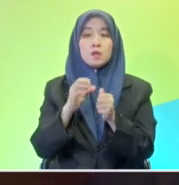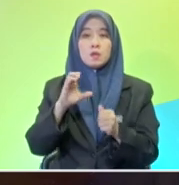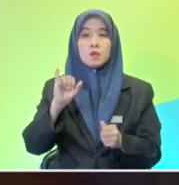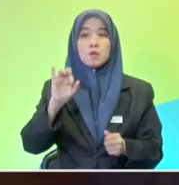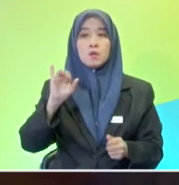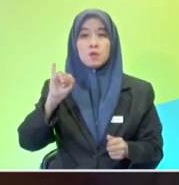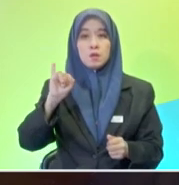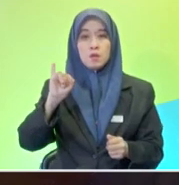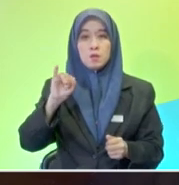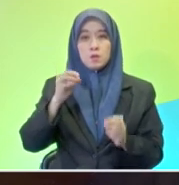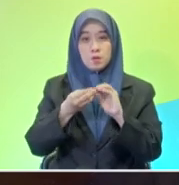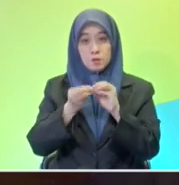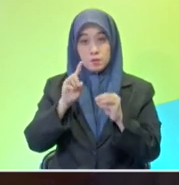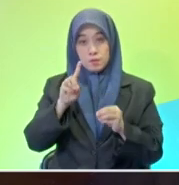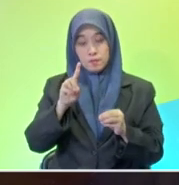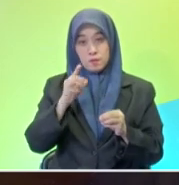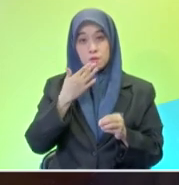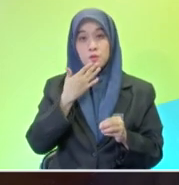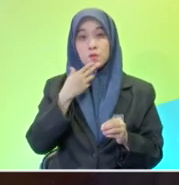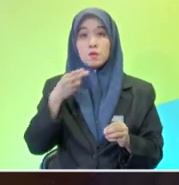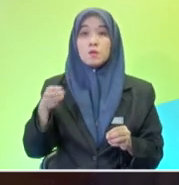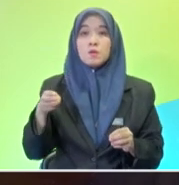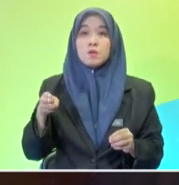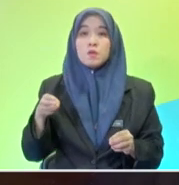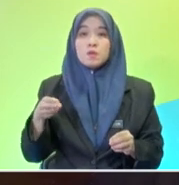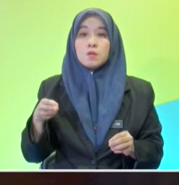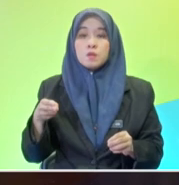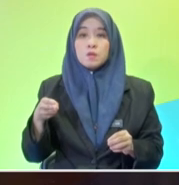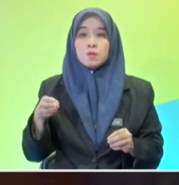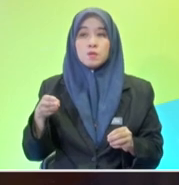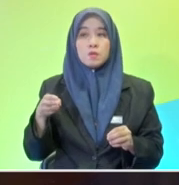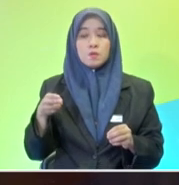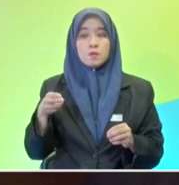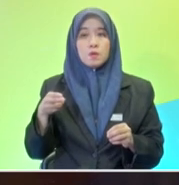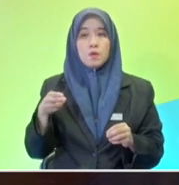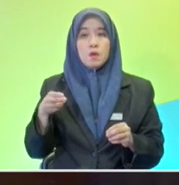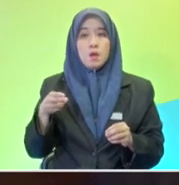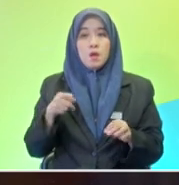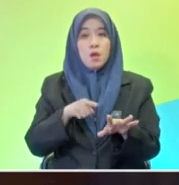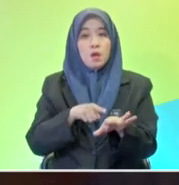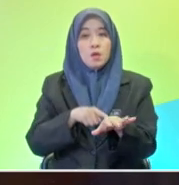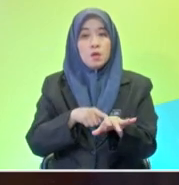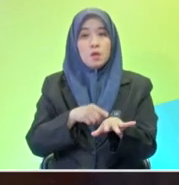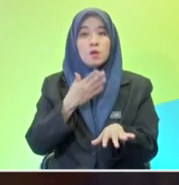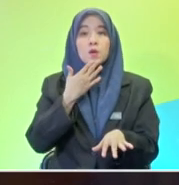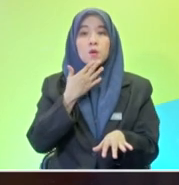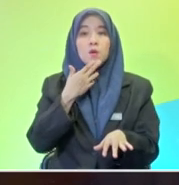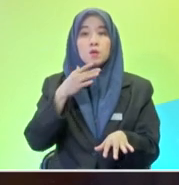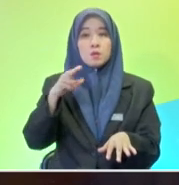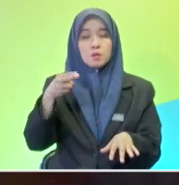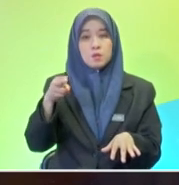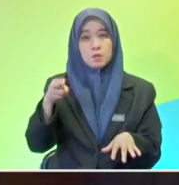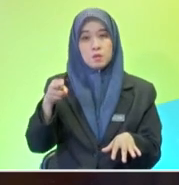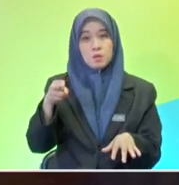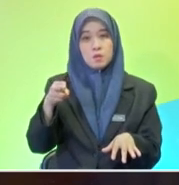hijau warna hijau mana tadi warna hijau warna hijau kita masukkan dalam bekas